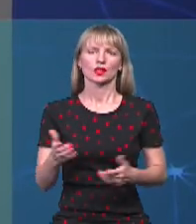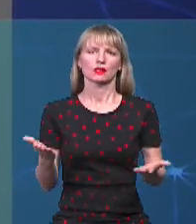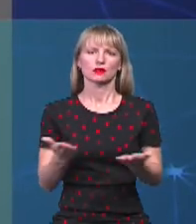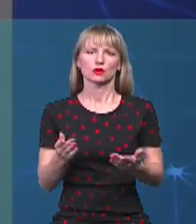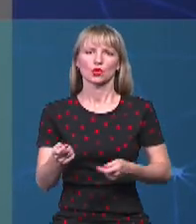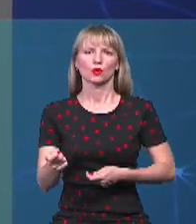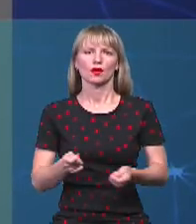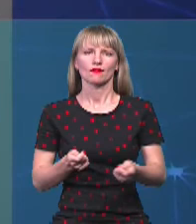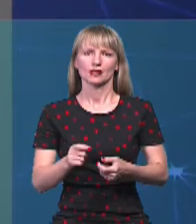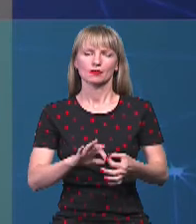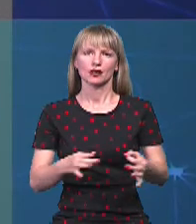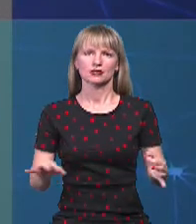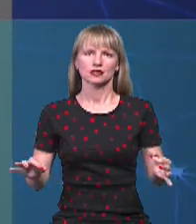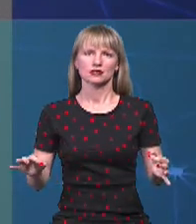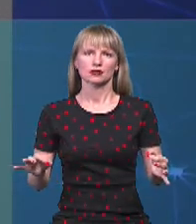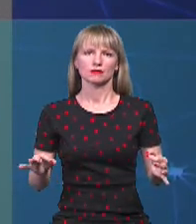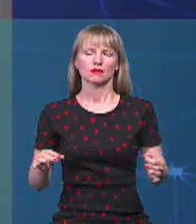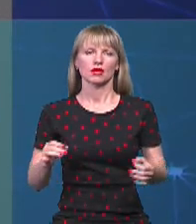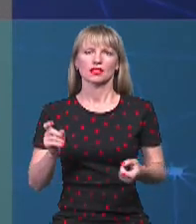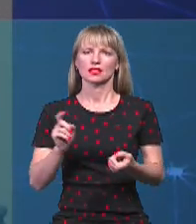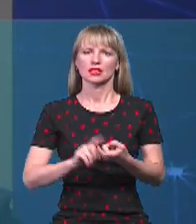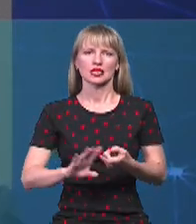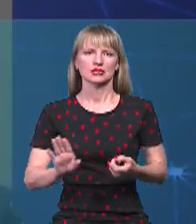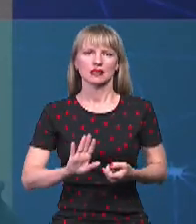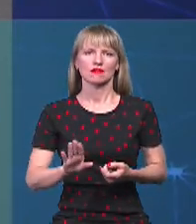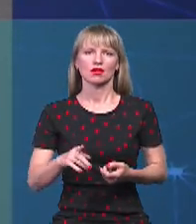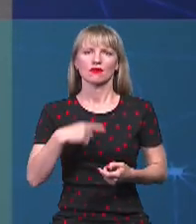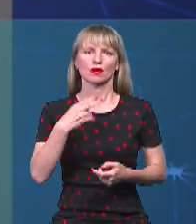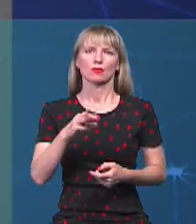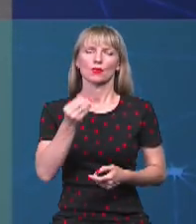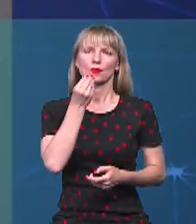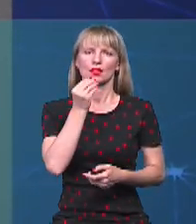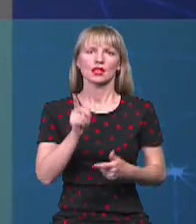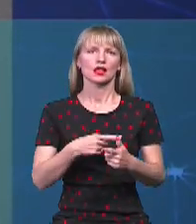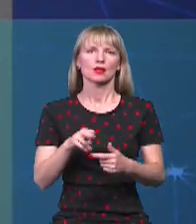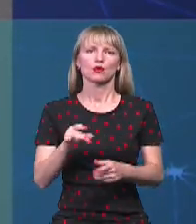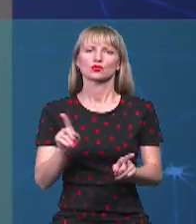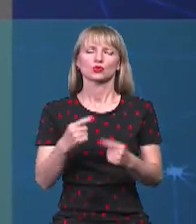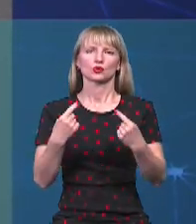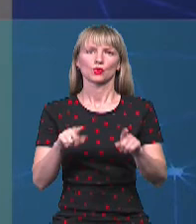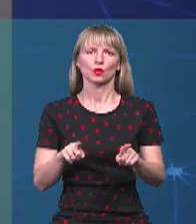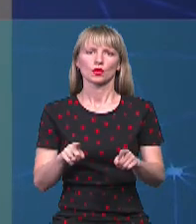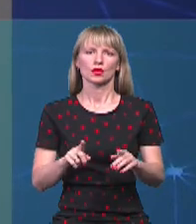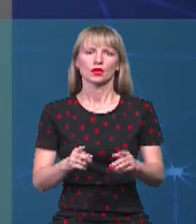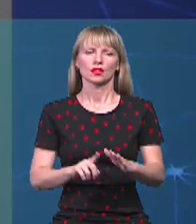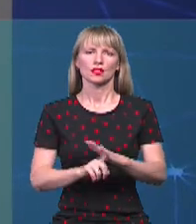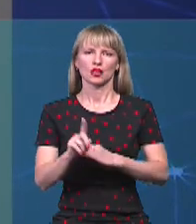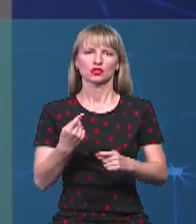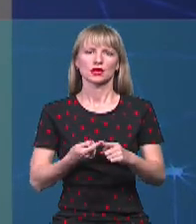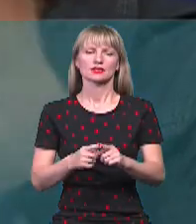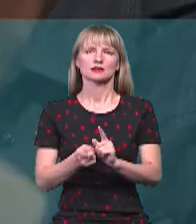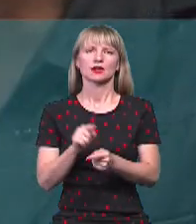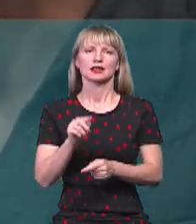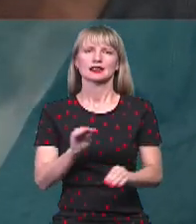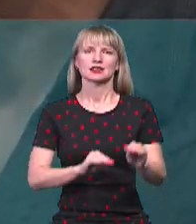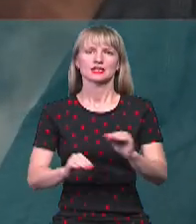которые руководят процессом, независимо, там, это сейчас мы говорим про питание, либо про что-то другое, нести эти изменения. Потому что та